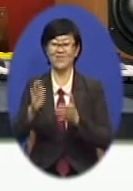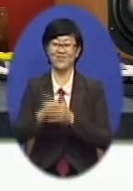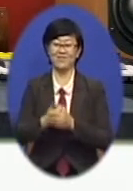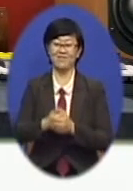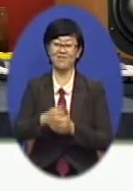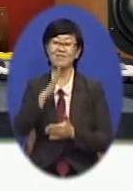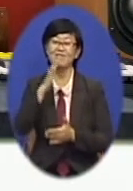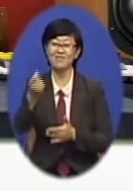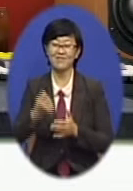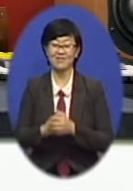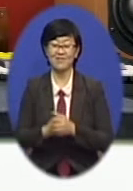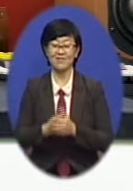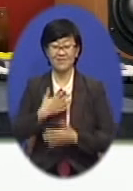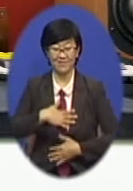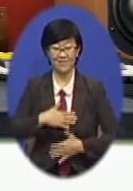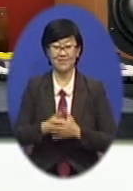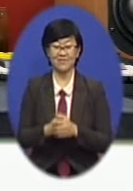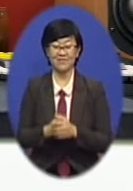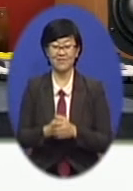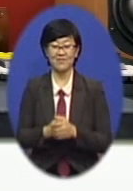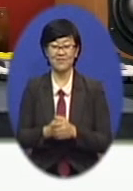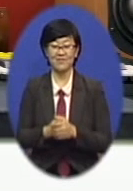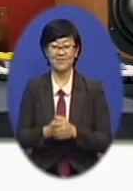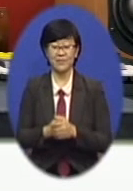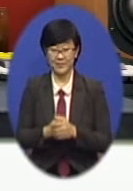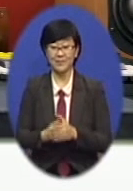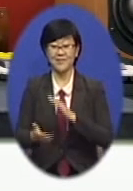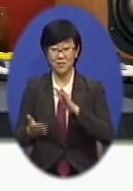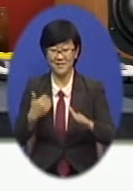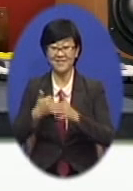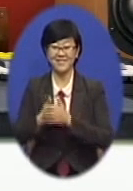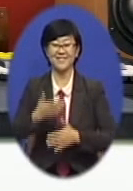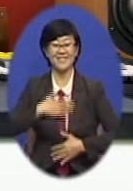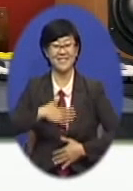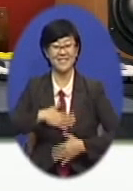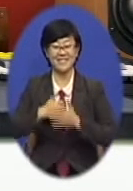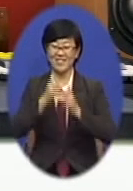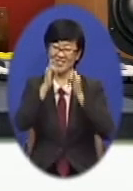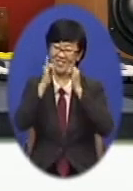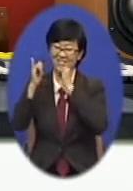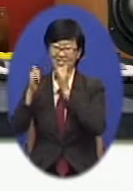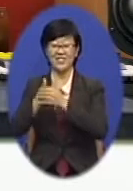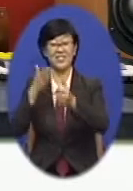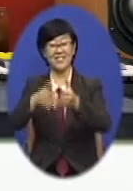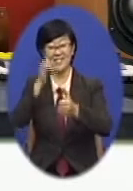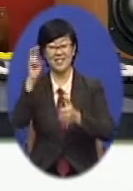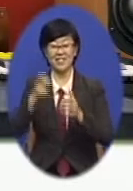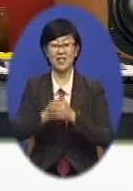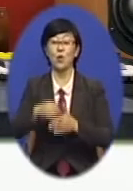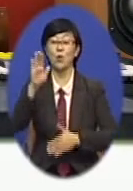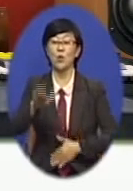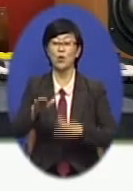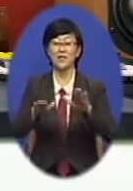그래야겠어요. 네. 아유, 진작 했으면 막 그냥 공포를 했을 텐데. 네. 네. 근데 오늘 노래